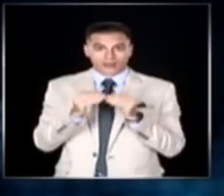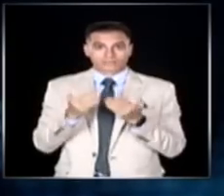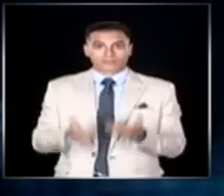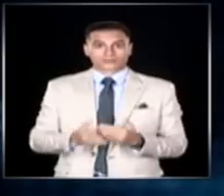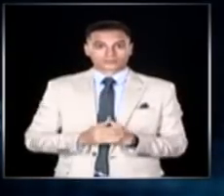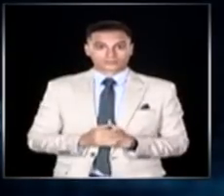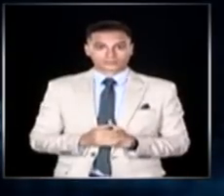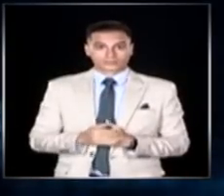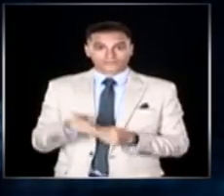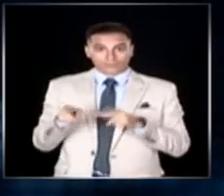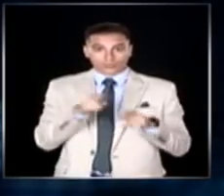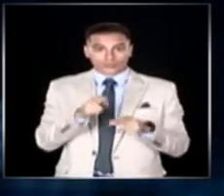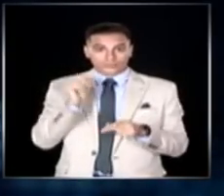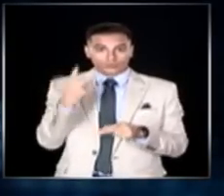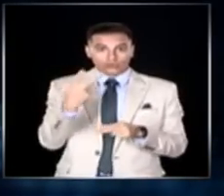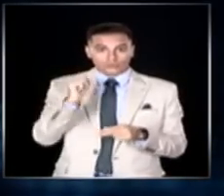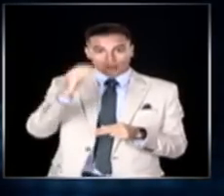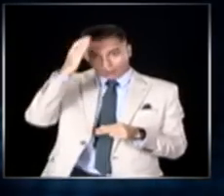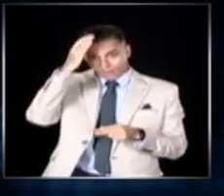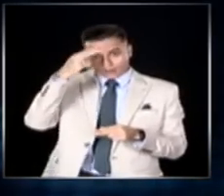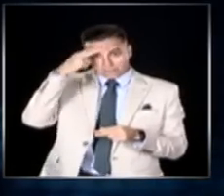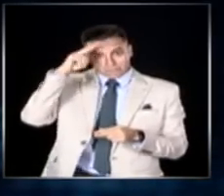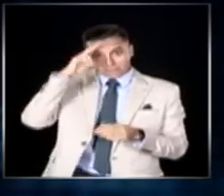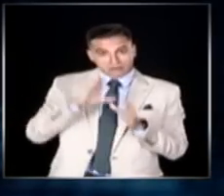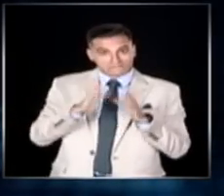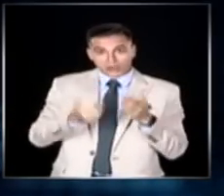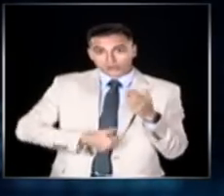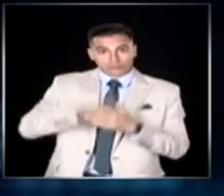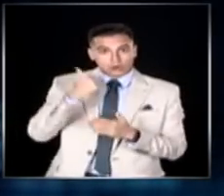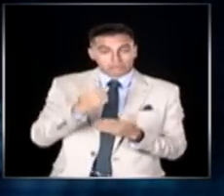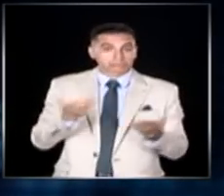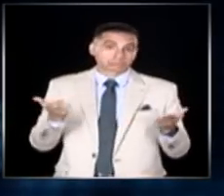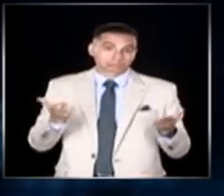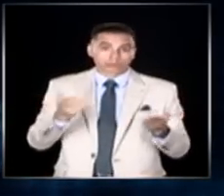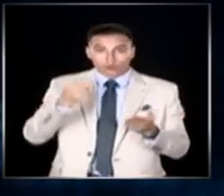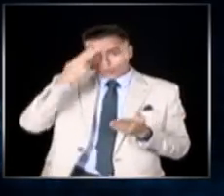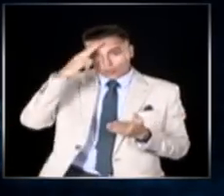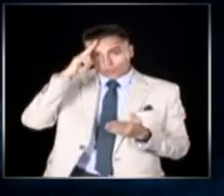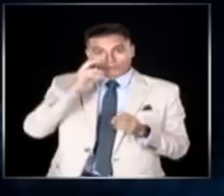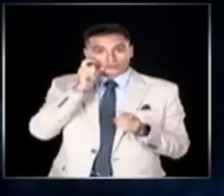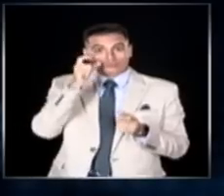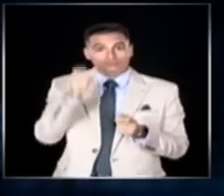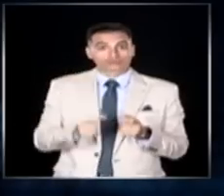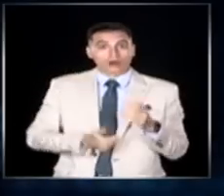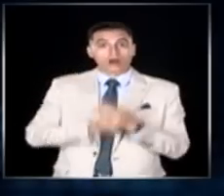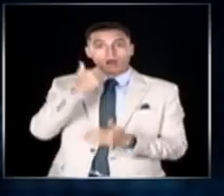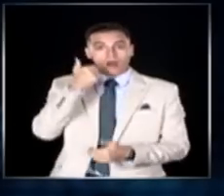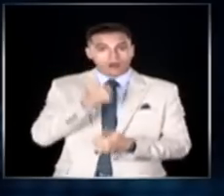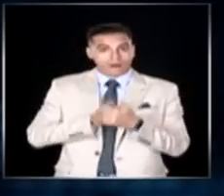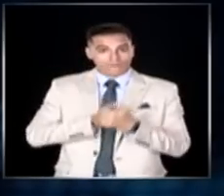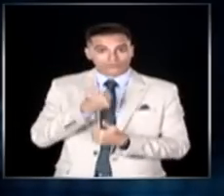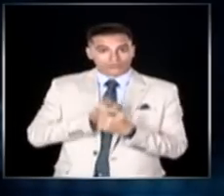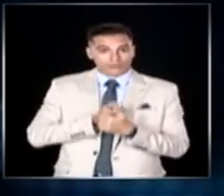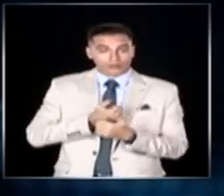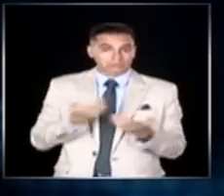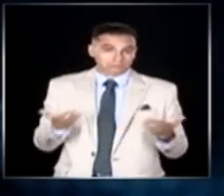مصر. في الموسم 13 من العباقرة، مين يا ترى اللي حيفوز بكأس البطولة؟ ومين اللي حيحصل